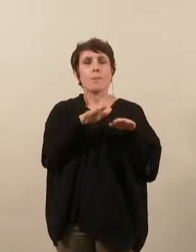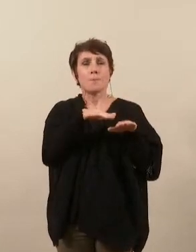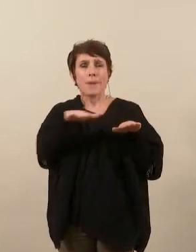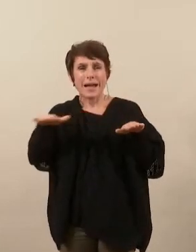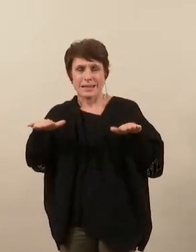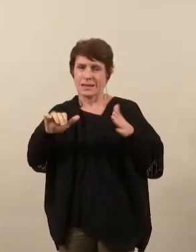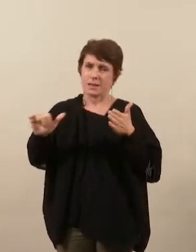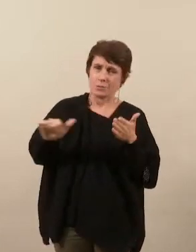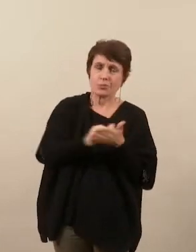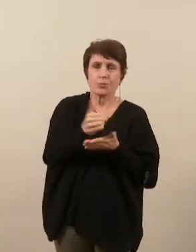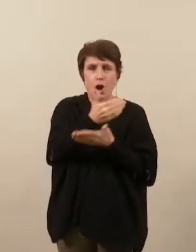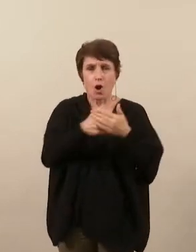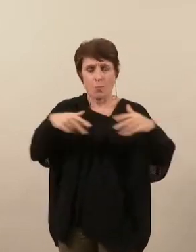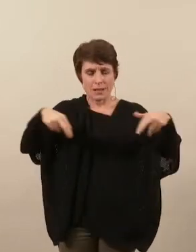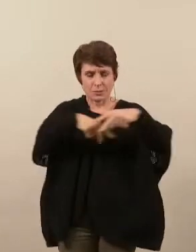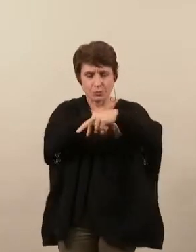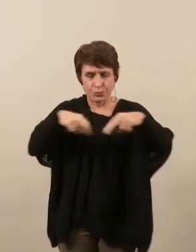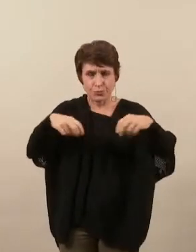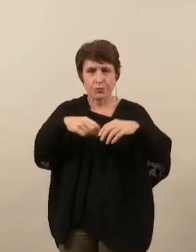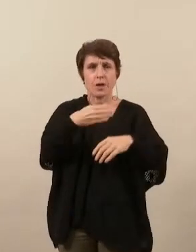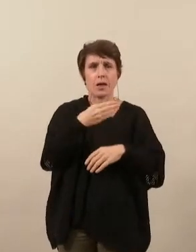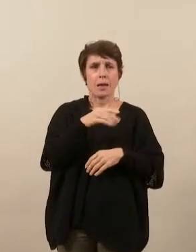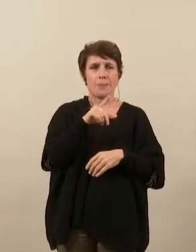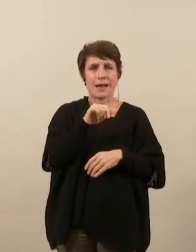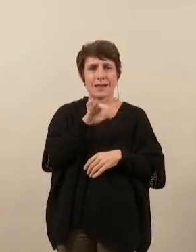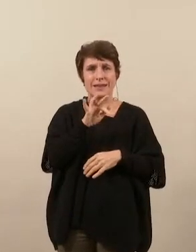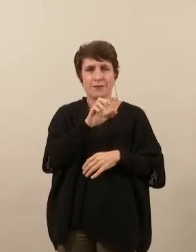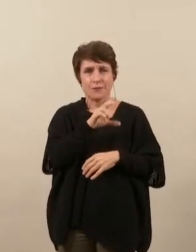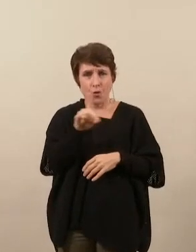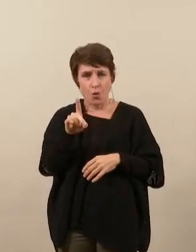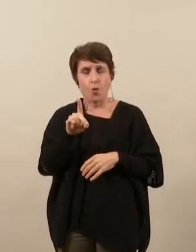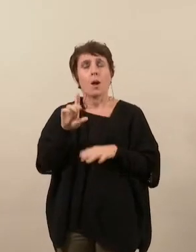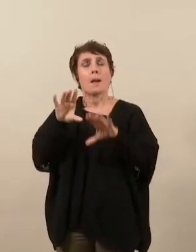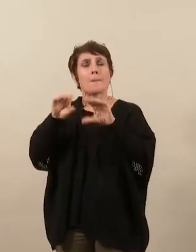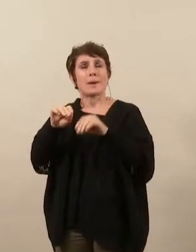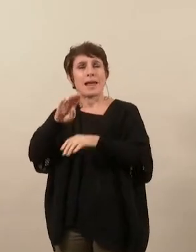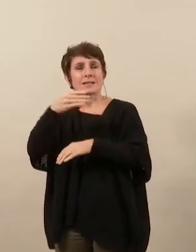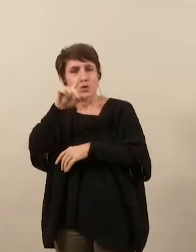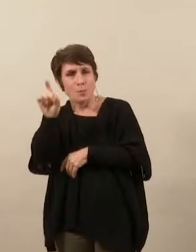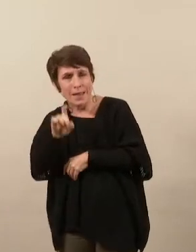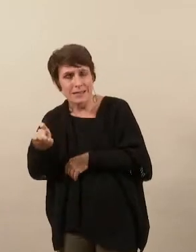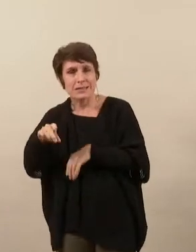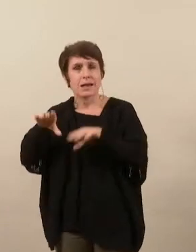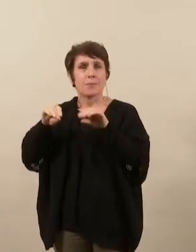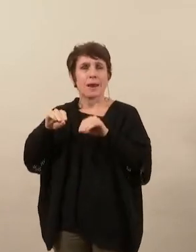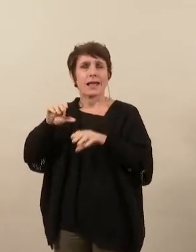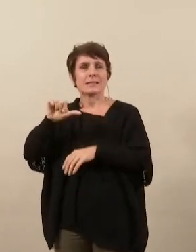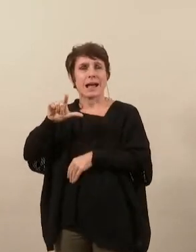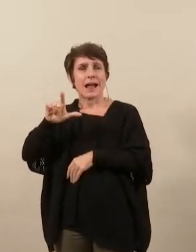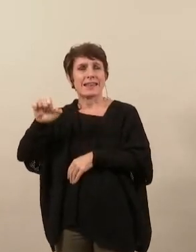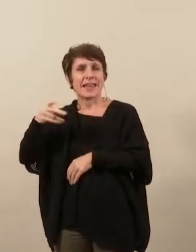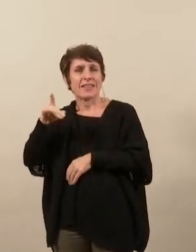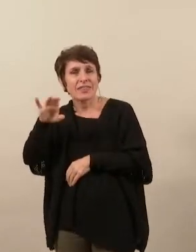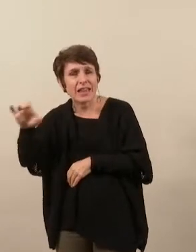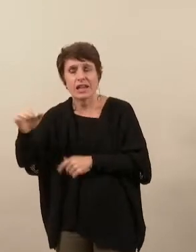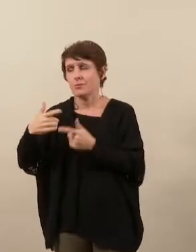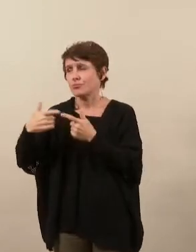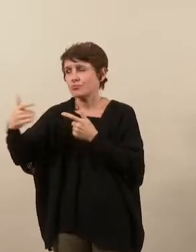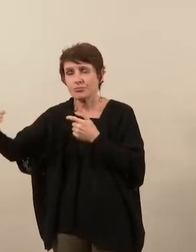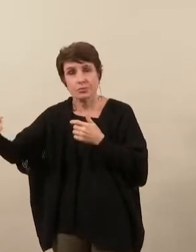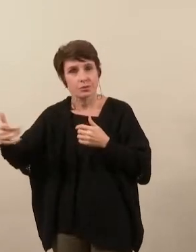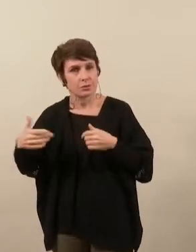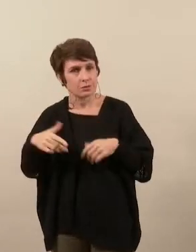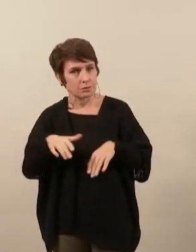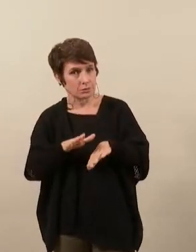parking. Malifaux, Louise Michel, place de Metz, place Alliandé. Je vous rappellerai juste quand même, monsieur